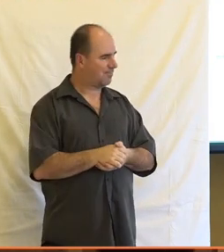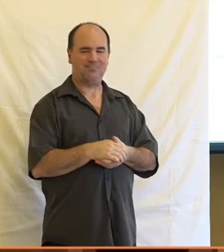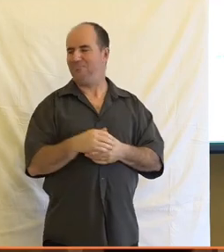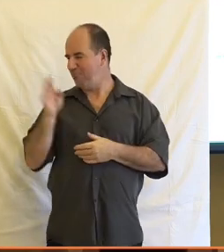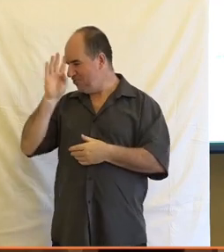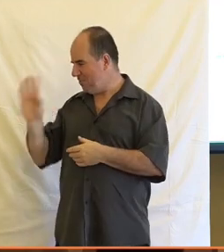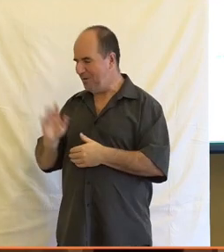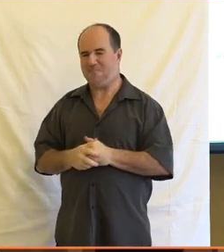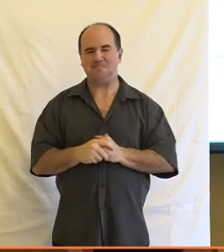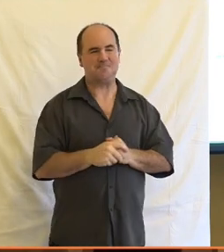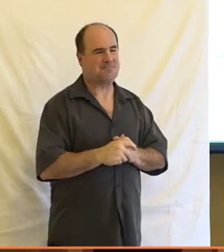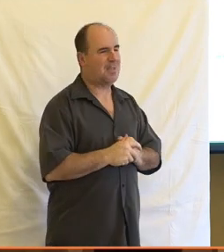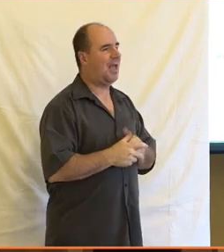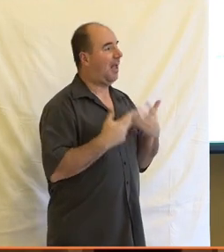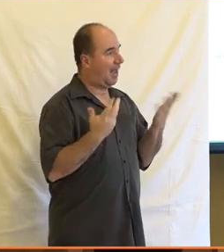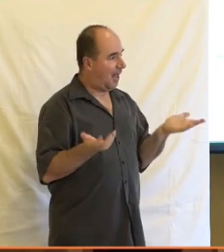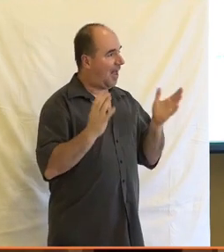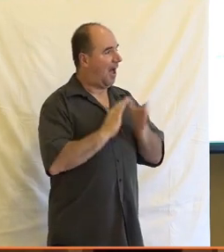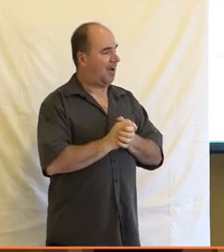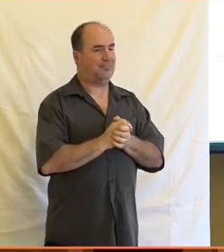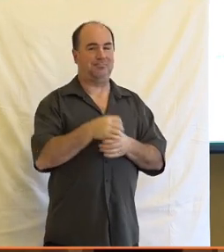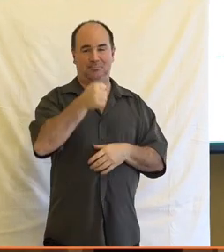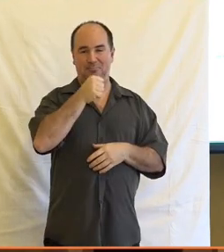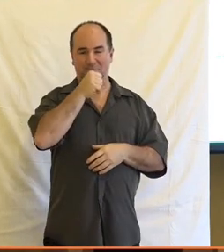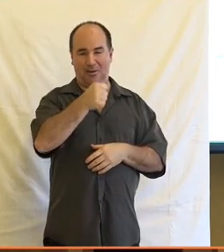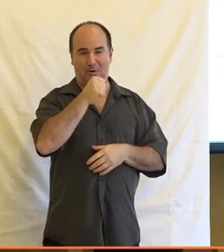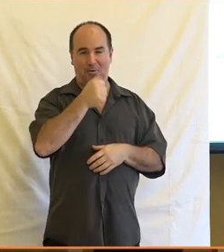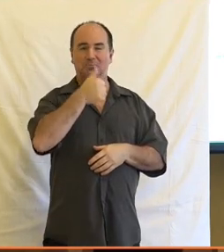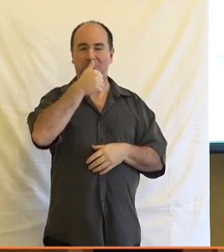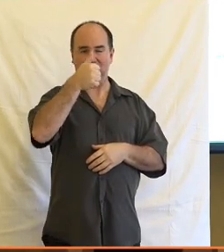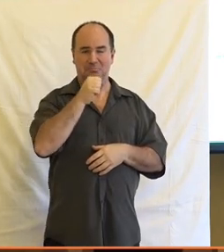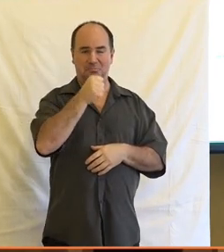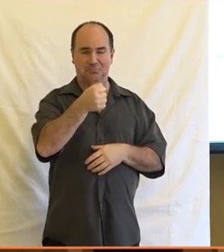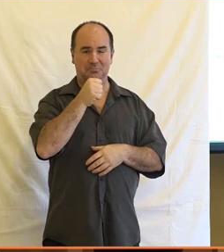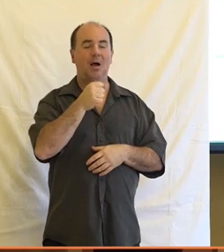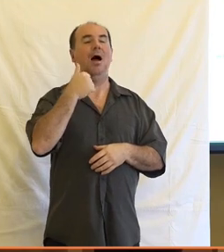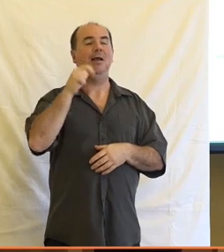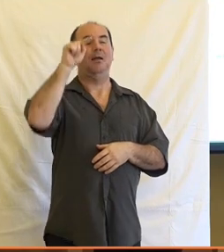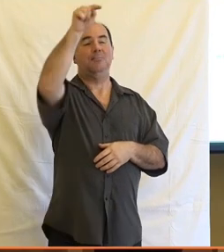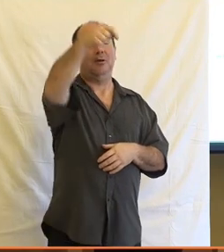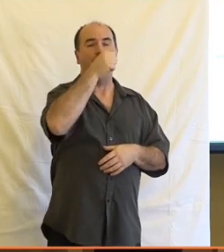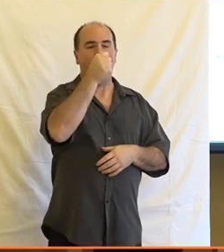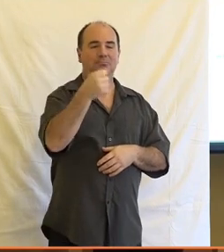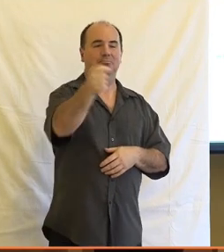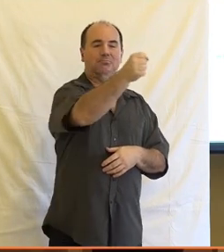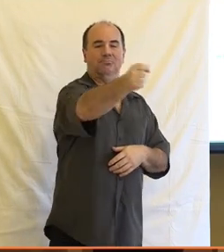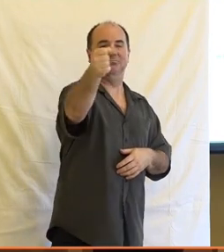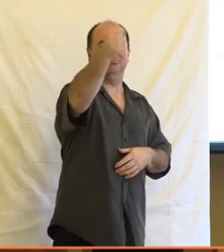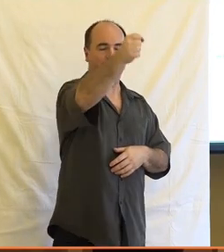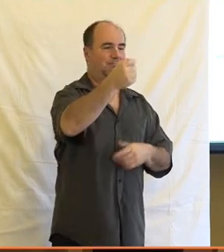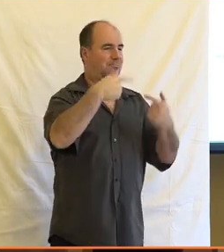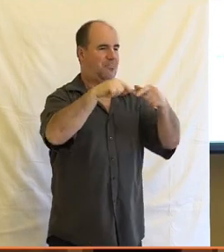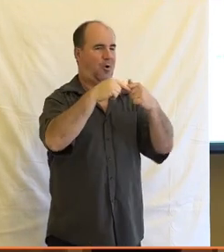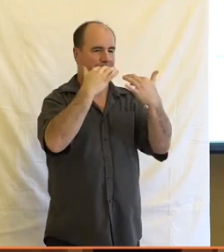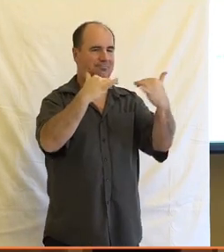Tak, máme mikrofon jeden putovní, jeden fixní a začneme Radkem. Radku, já mám na